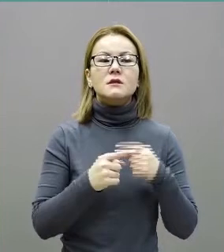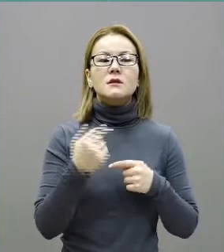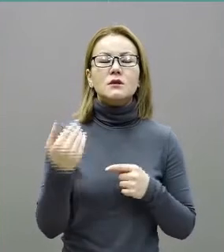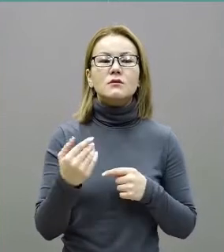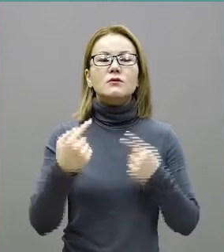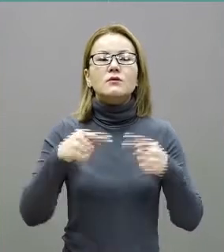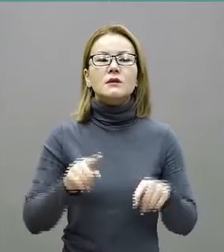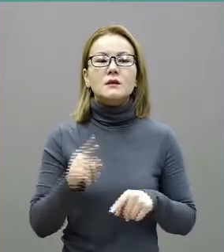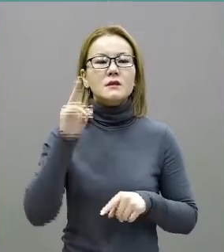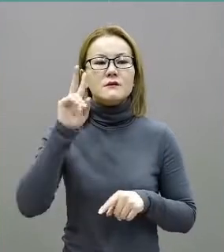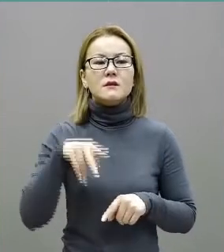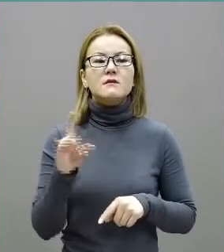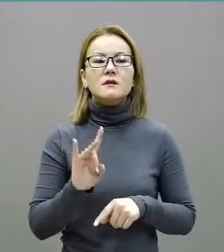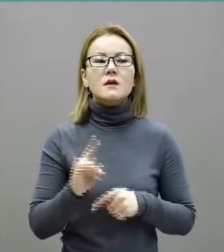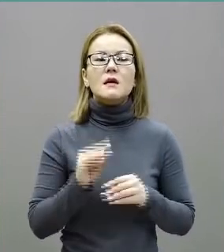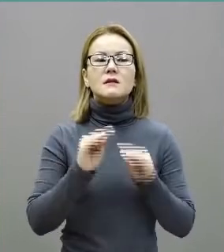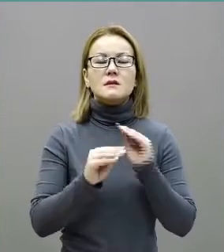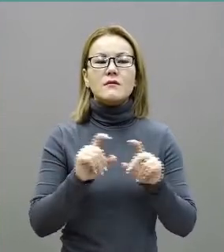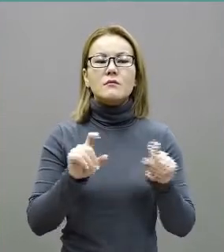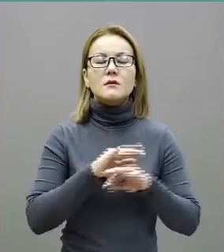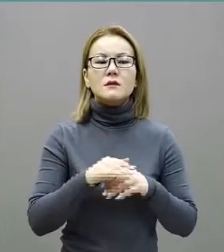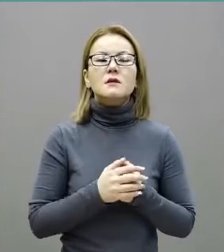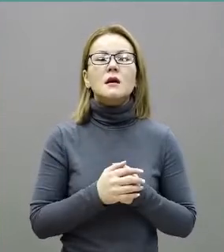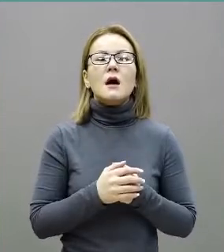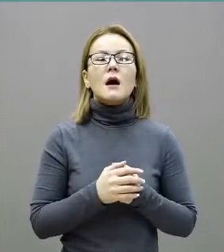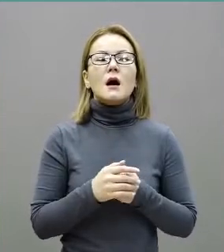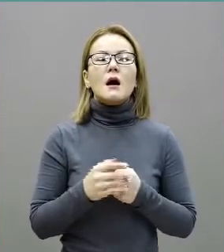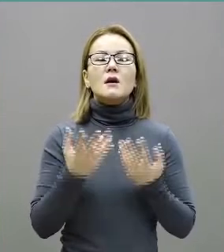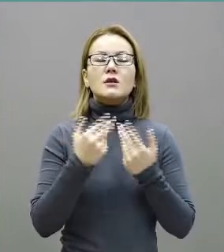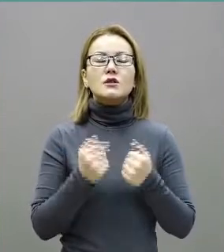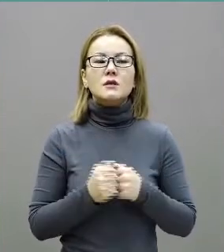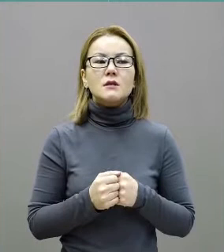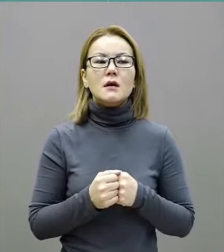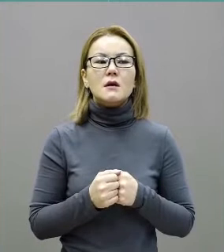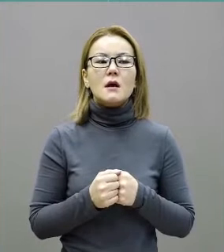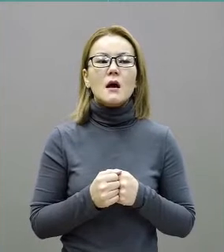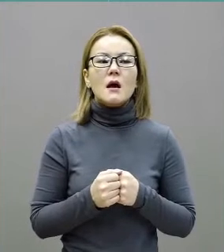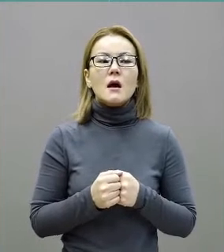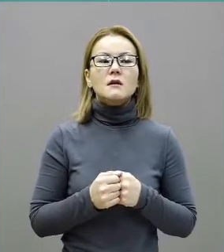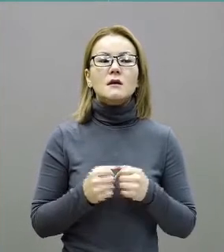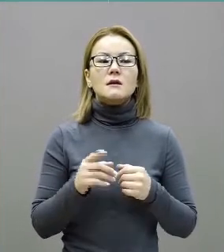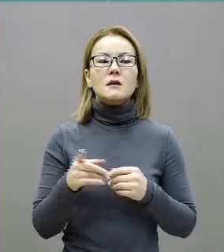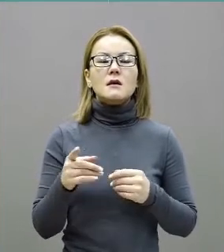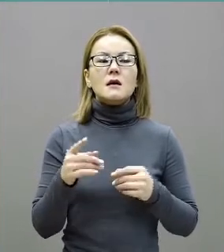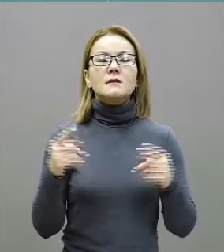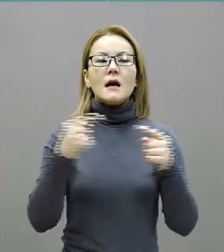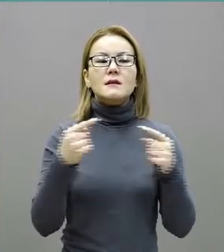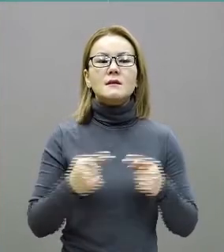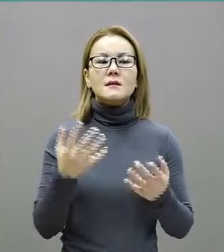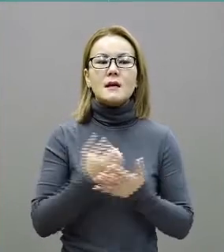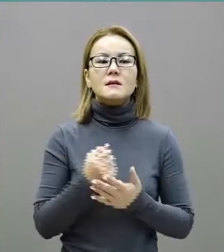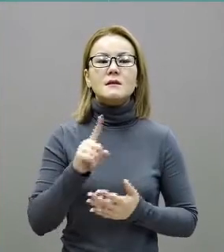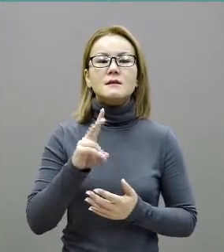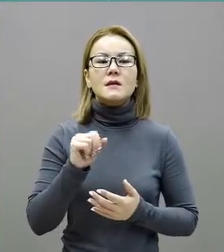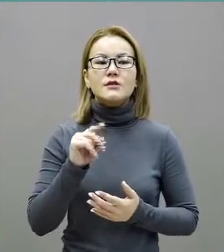уравнение исходя из условия задачи решить уравнение соотнести найденные значения корней с условиям задачи